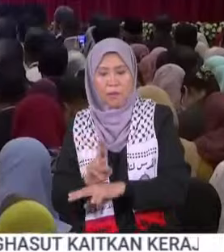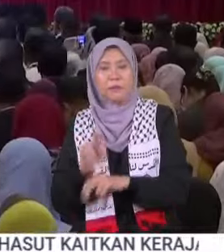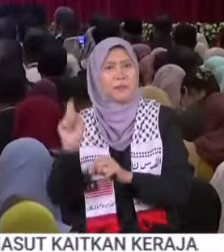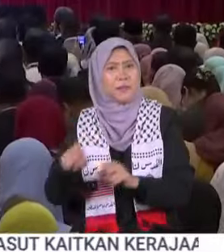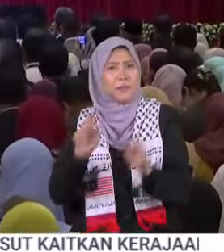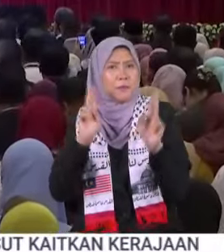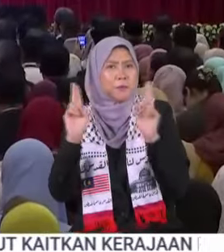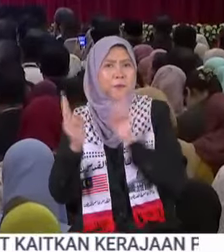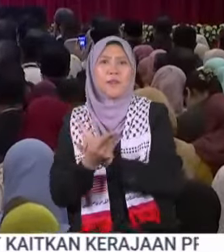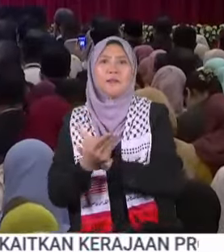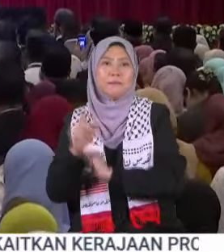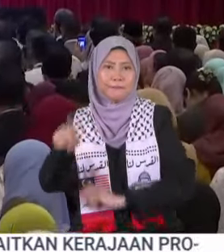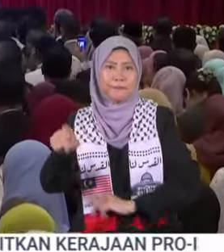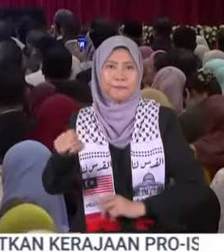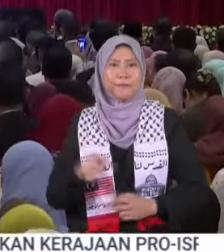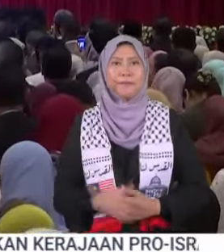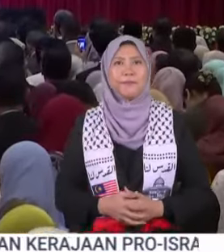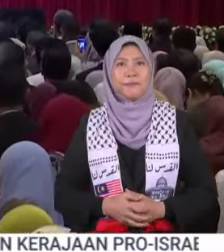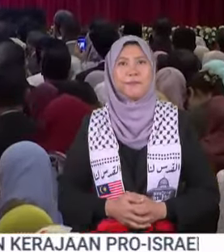perlu